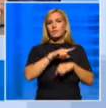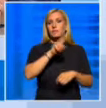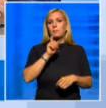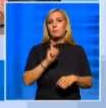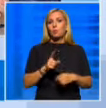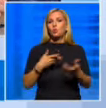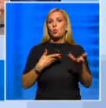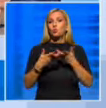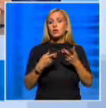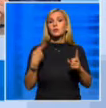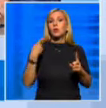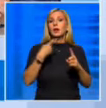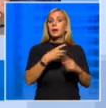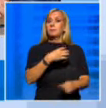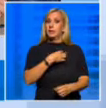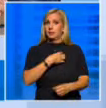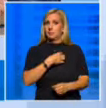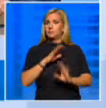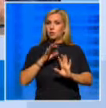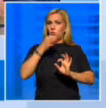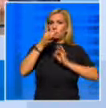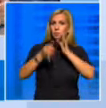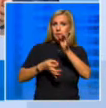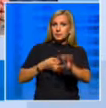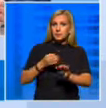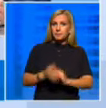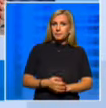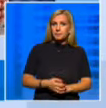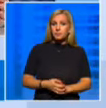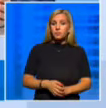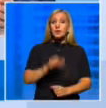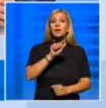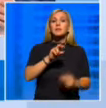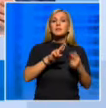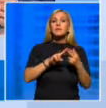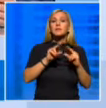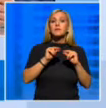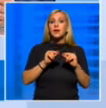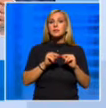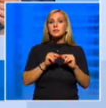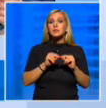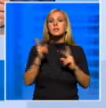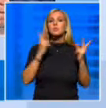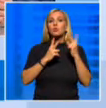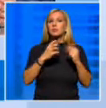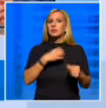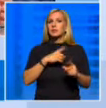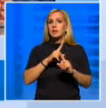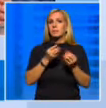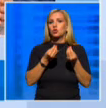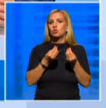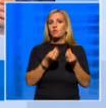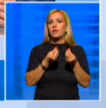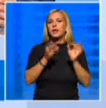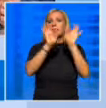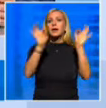за отношението ви към ГЕРБ. Ще аргументирам това, което казвам. Асен Василев казва, споразумение с ГЕРБ не би струвало и хартията,